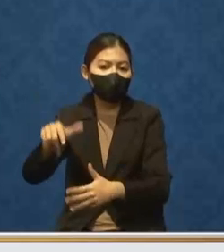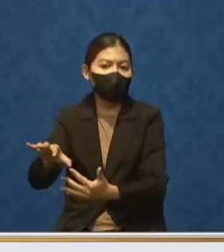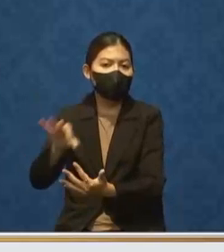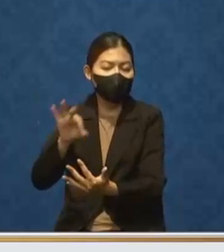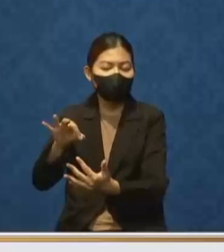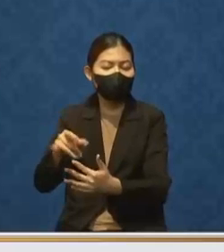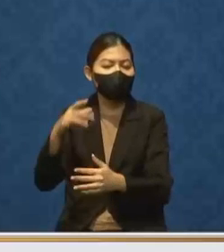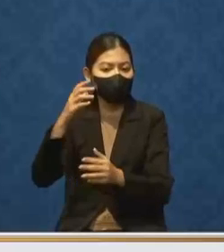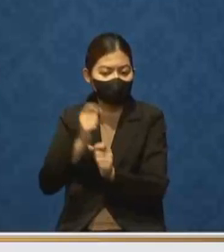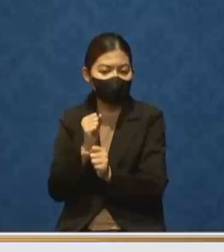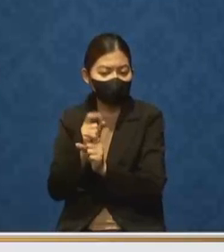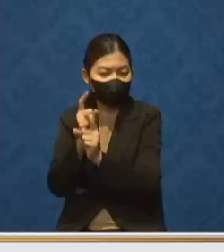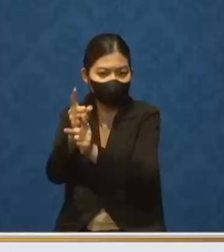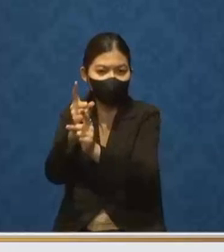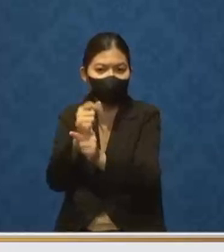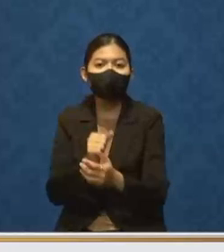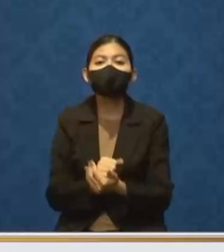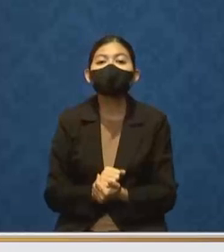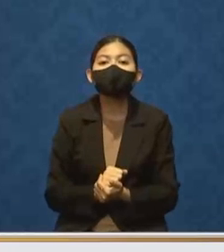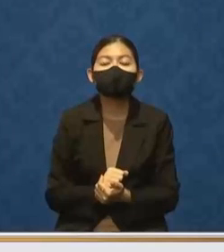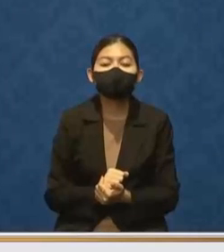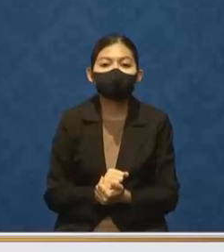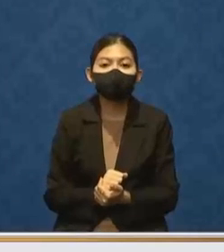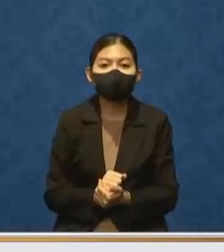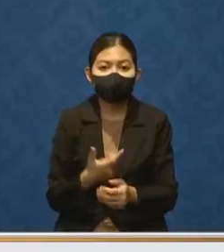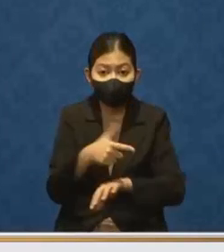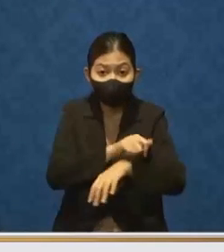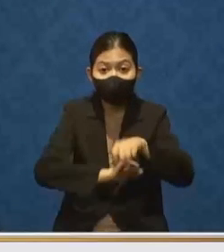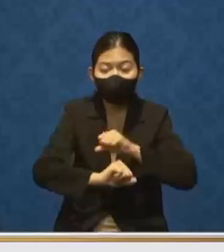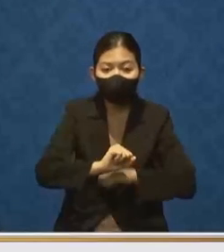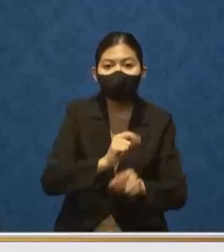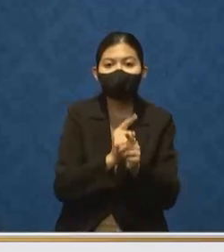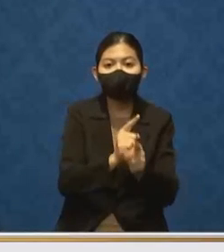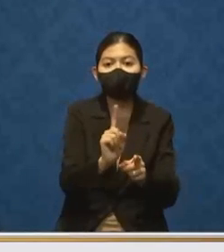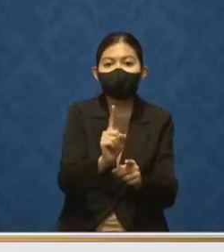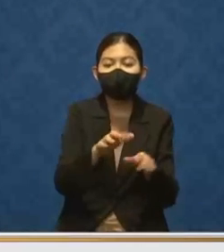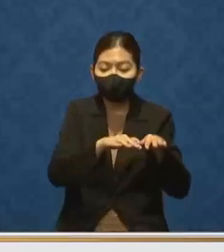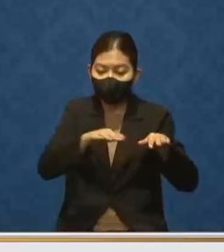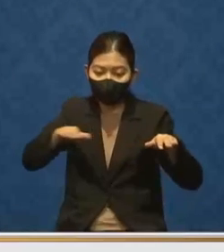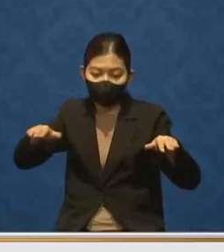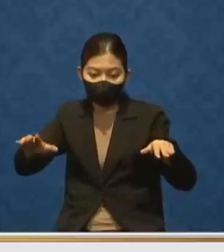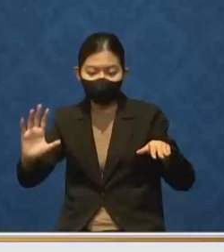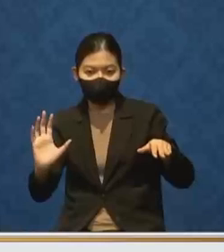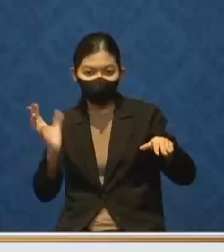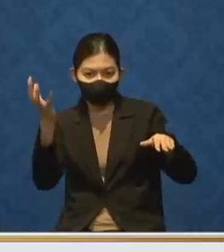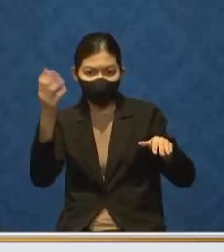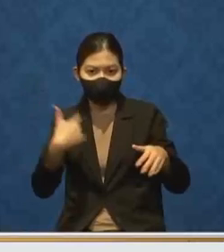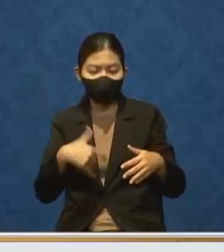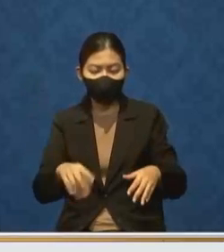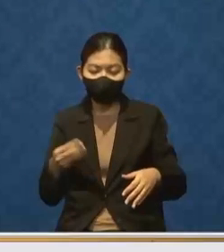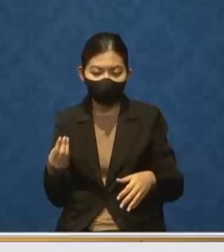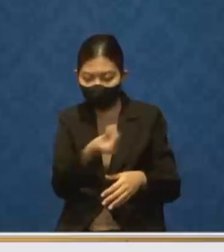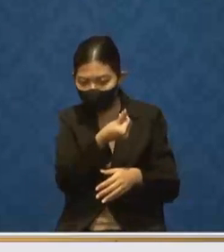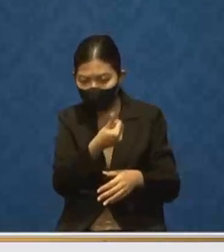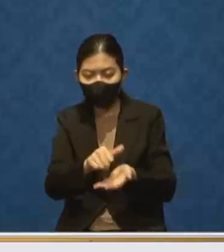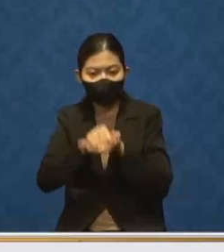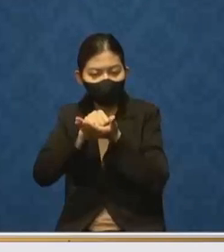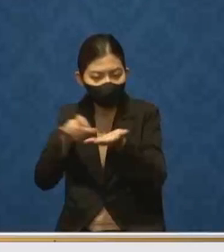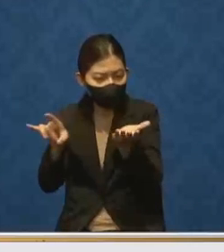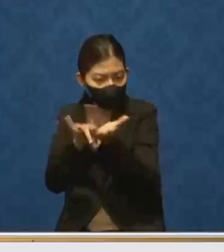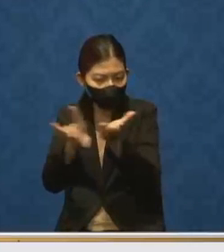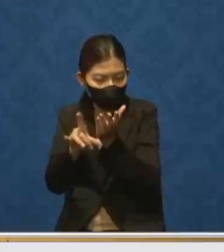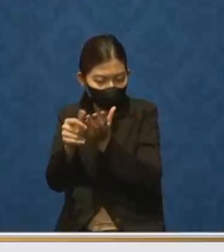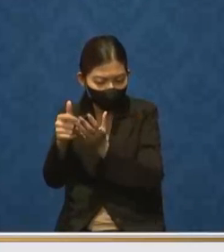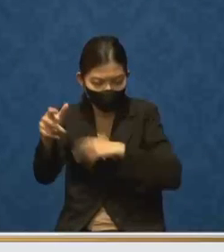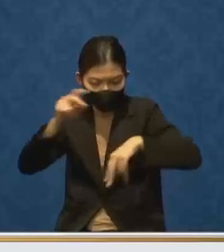การภาครัฐที่มีคุณค่าและปฏิบัติงานเทียบได้กับมาตรฐานสากลมีความสะดวกรวดเร็วมีประสิทธิภาพโปร่งใสตรวจส